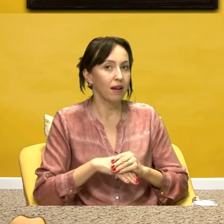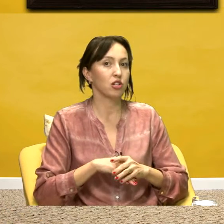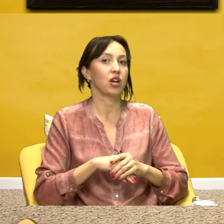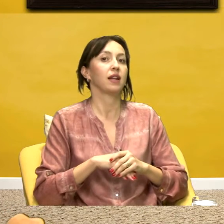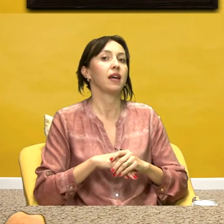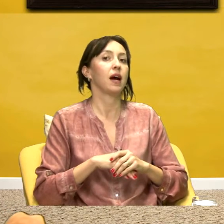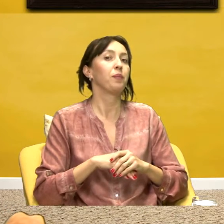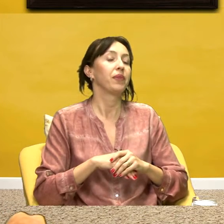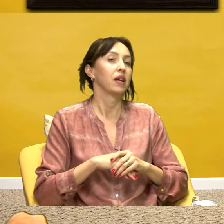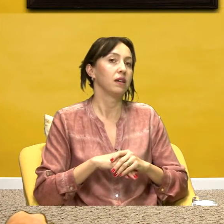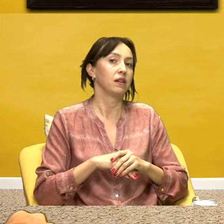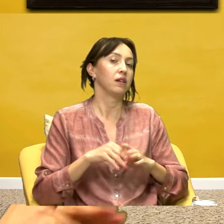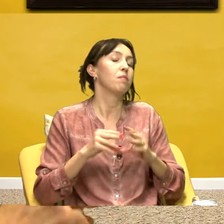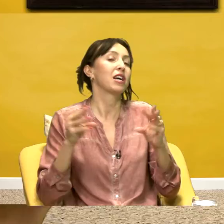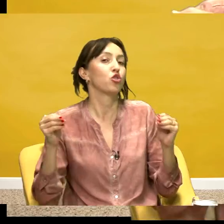cu angajarea.